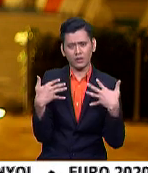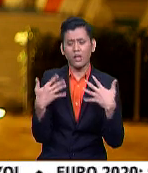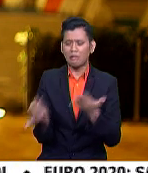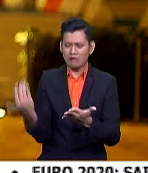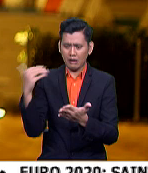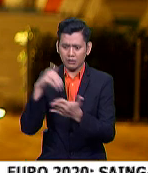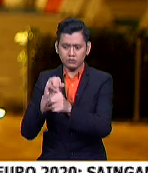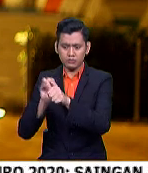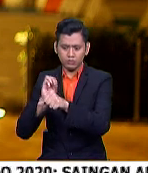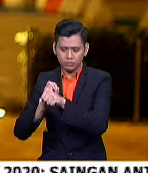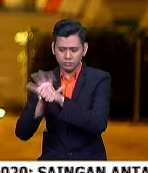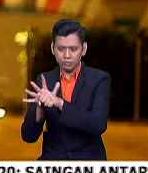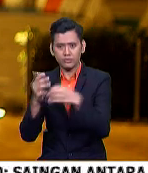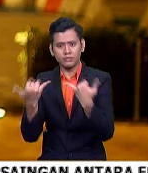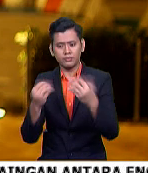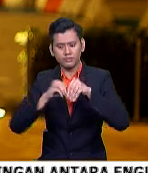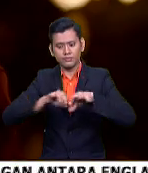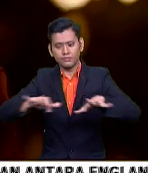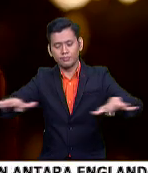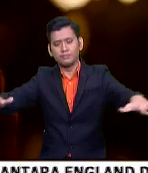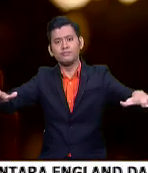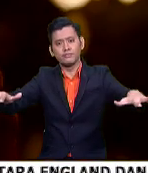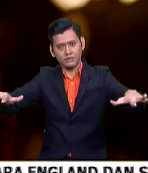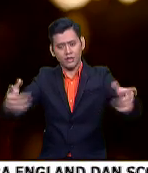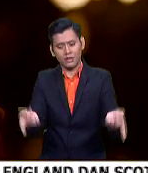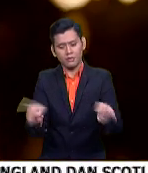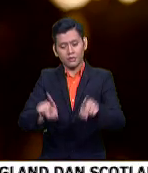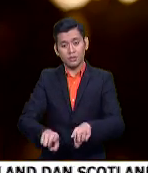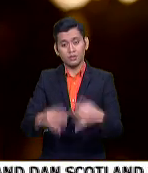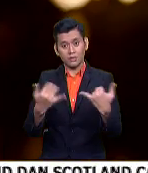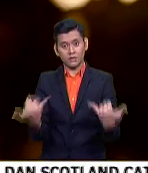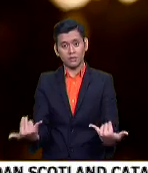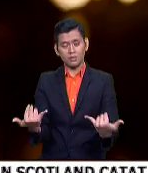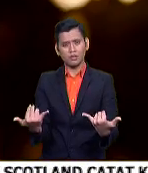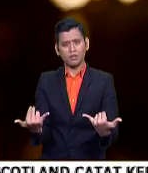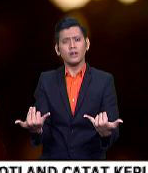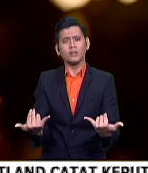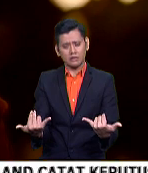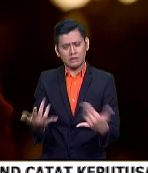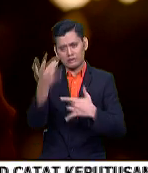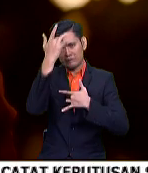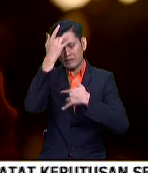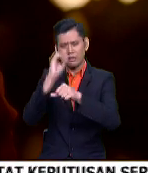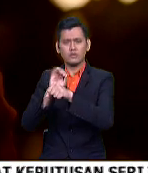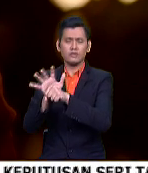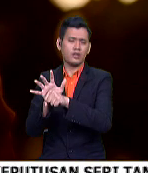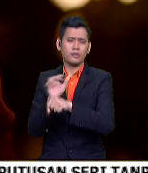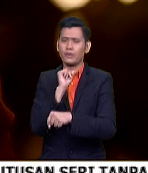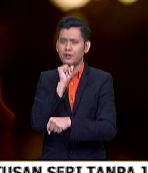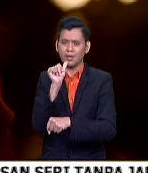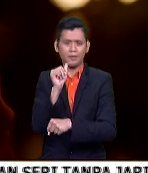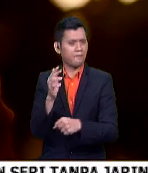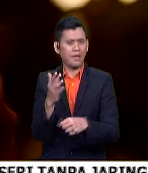komuniti, bahkan ahli keluarga sendiri. Menjadi antarabangsa virus berkenaan bukanlah satu memori indah untuk menjadi